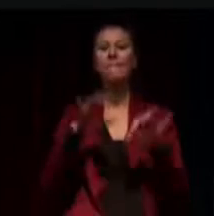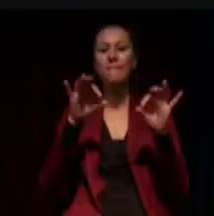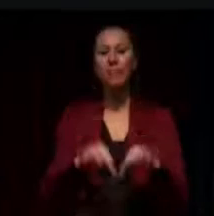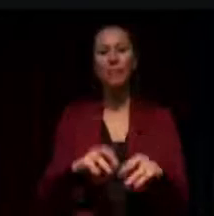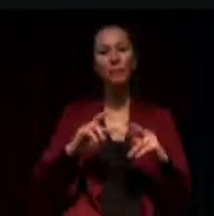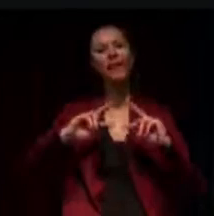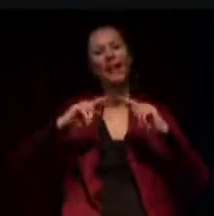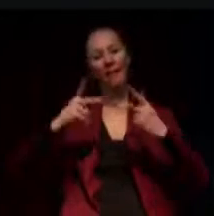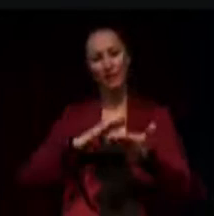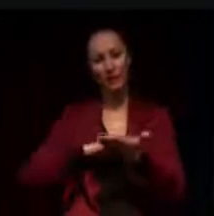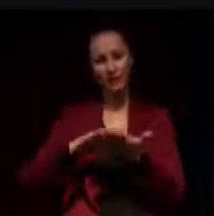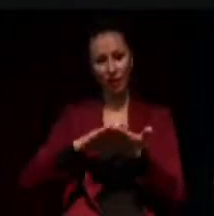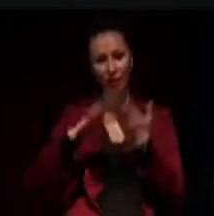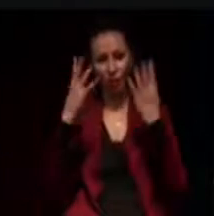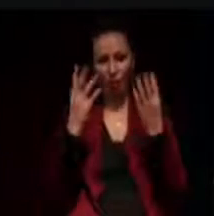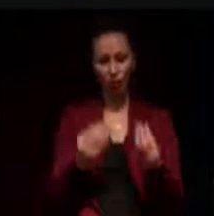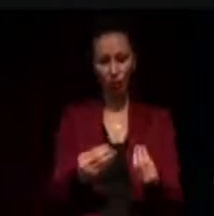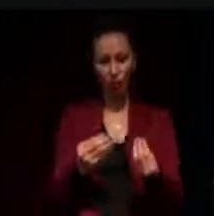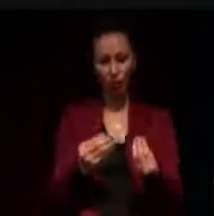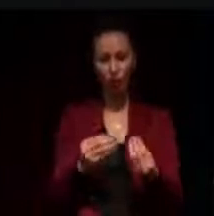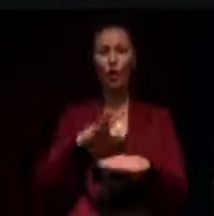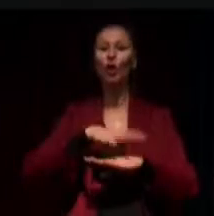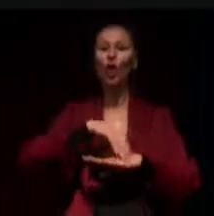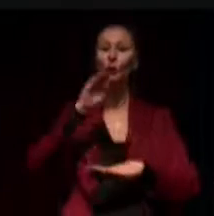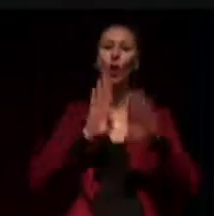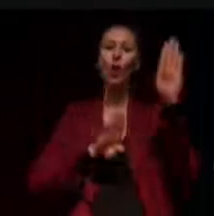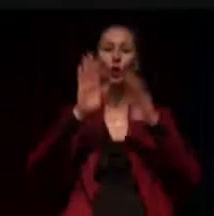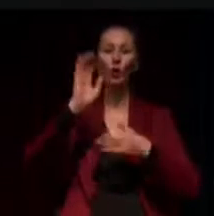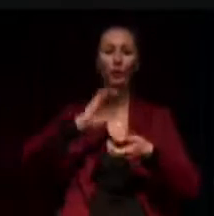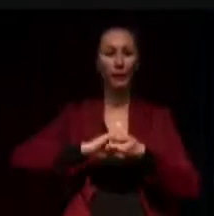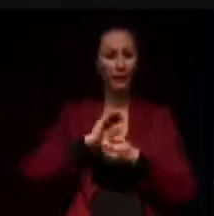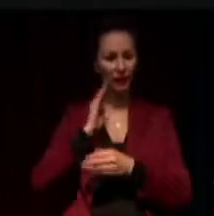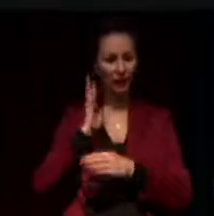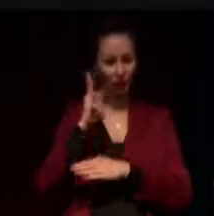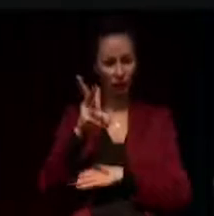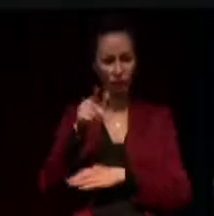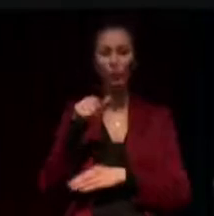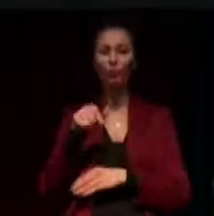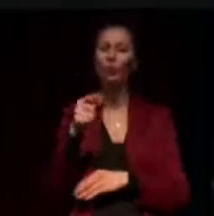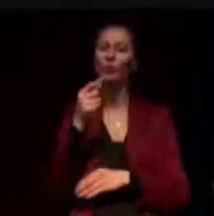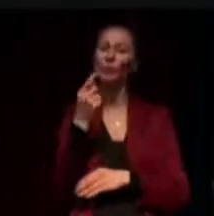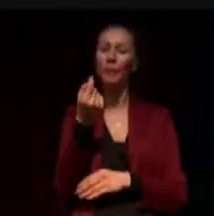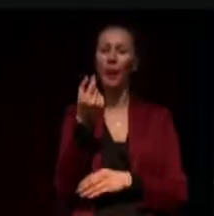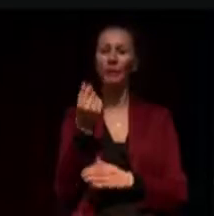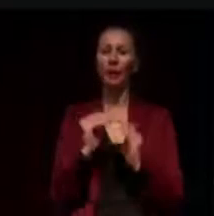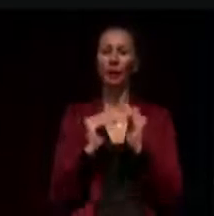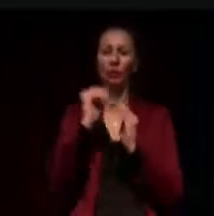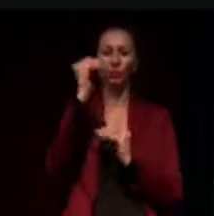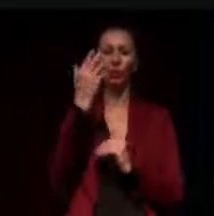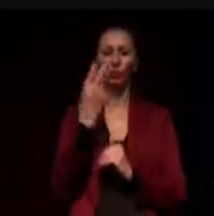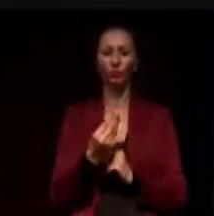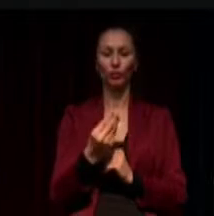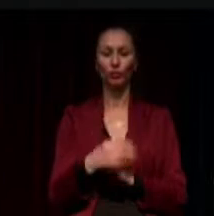Şimdi revize edilmiş. İşte komisyonda oy birliğiyle geçmiş. Bu rakam biraz daha yukarı çıkmış.